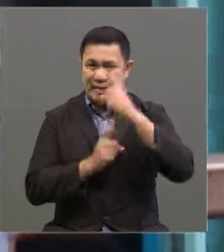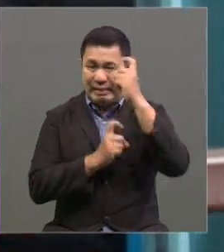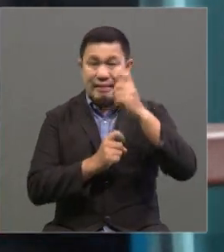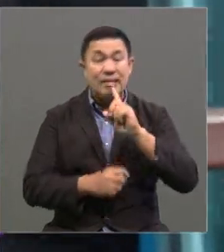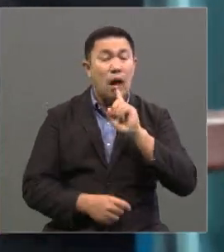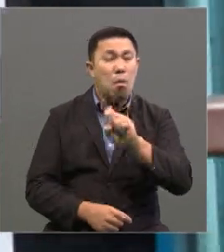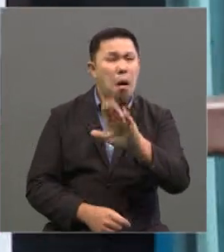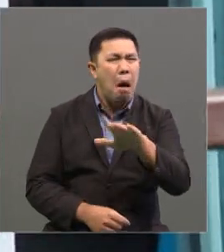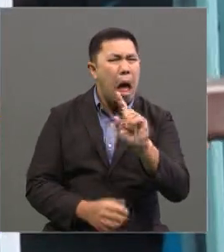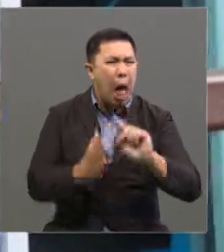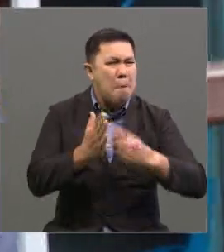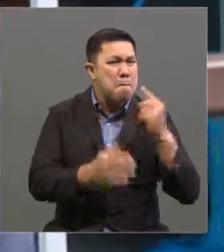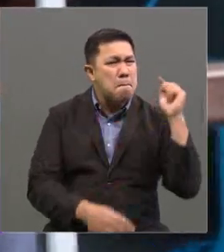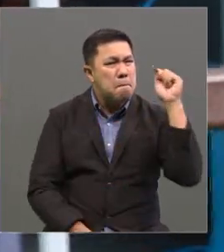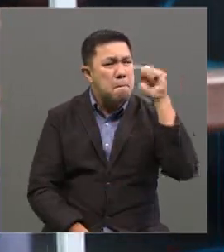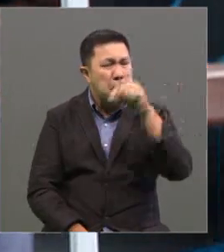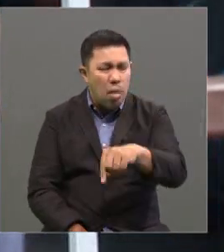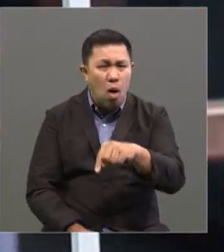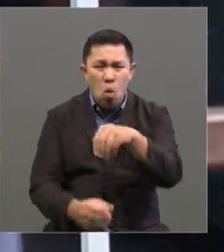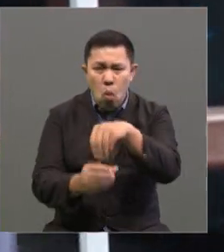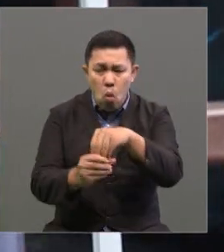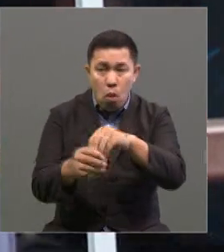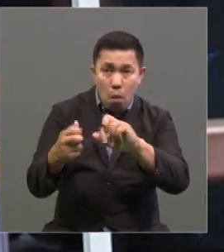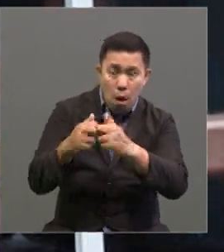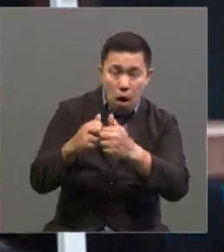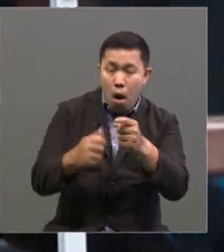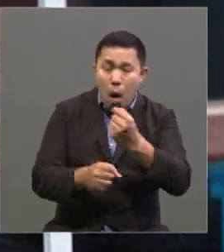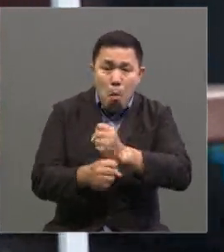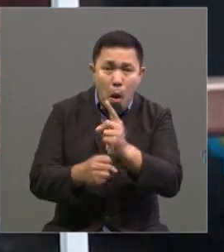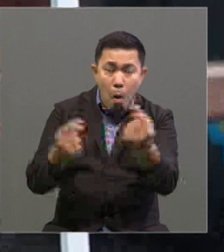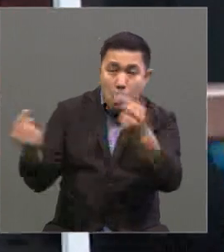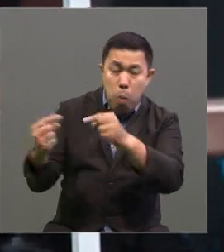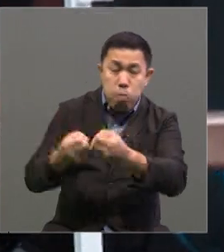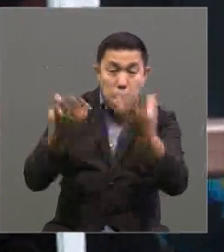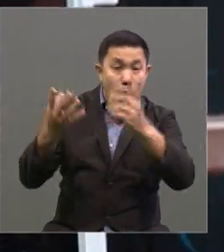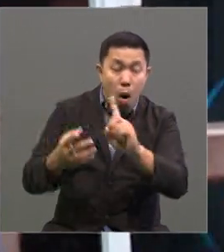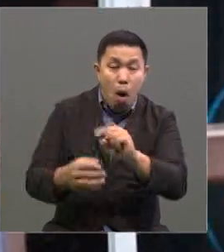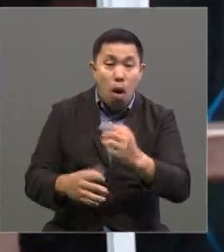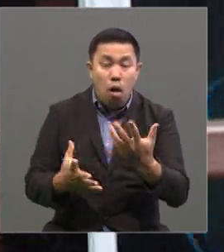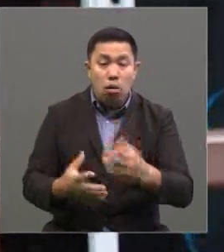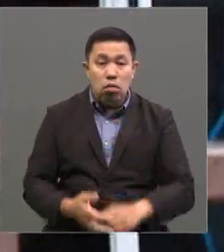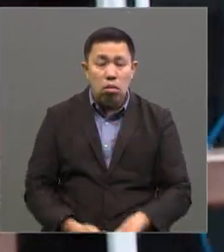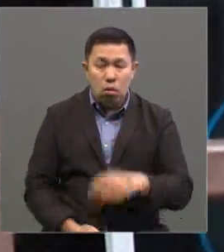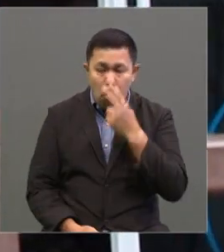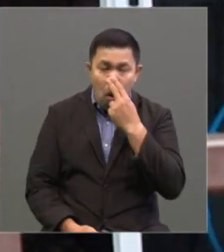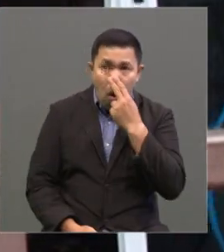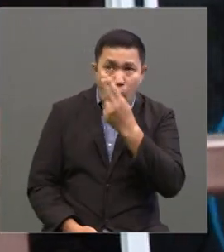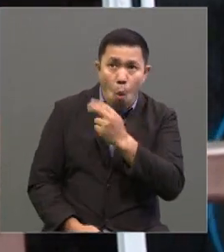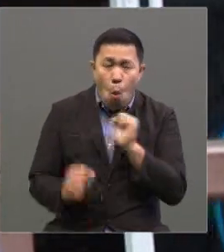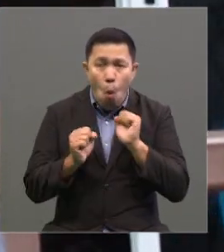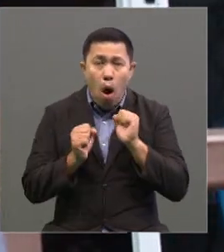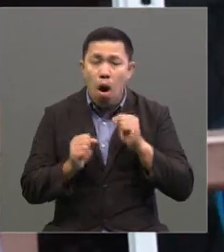ที่ไปอยู่ตรงนั้นนะคะที่เขาเกิดเหตุการณ์ขึ้นเนี่ยเรากำลังทำอะไรอยู่แล้วมันมีอะไรที่แบบว่าทำให้เราตัดสินใจกลับม